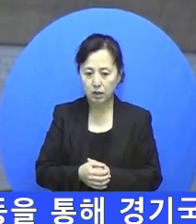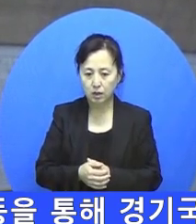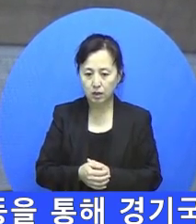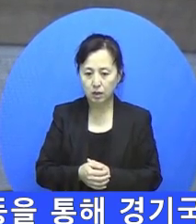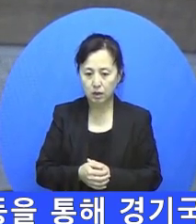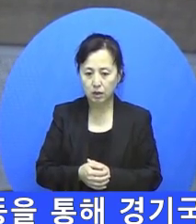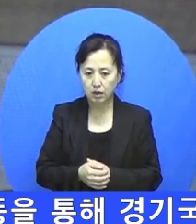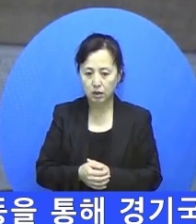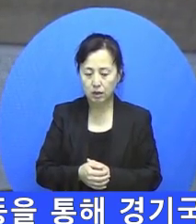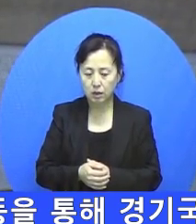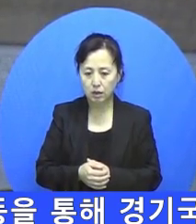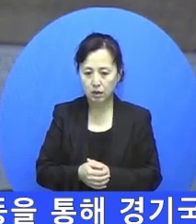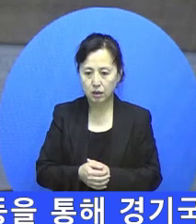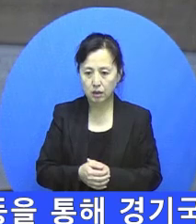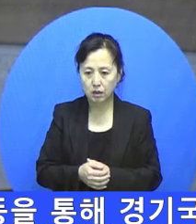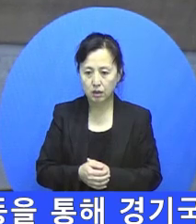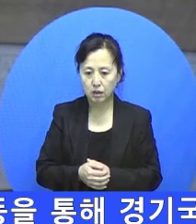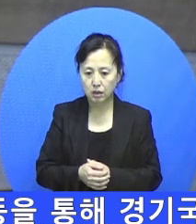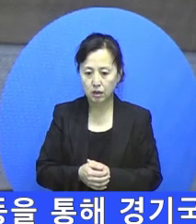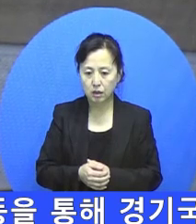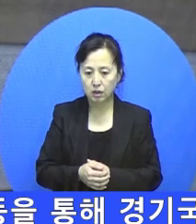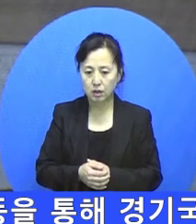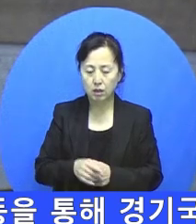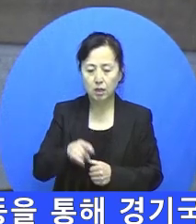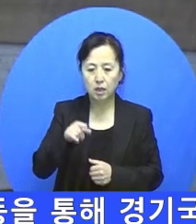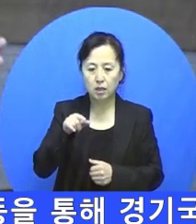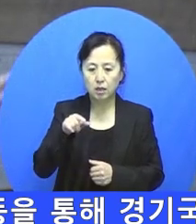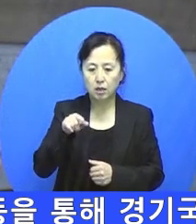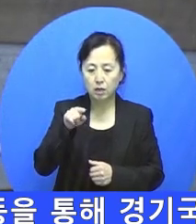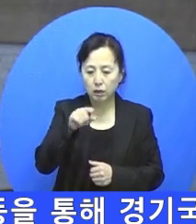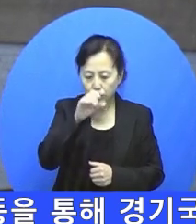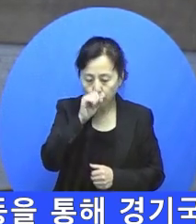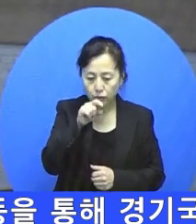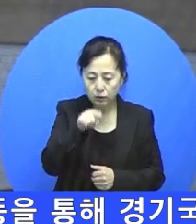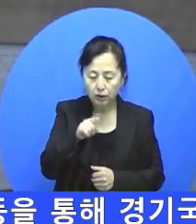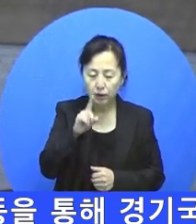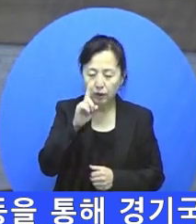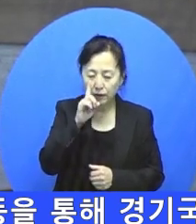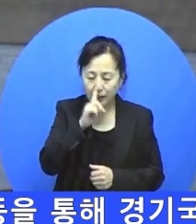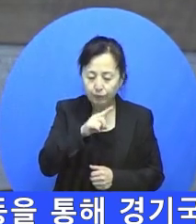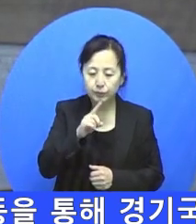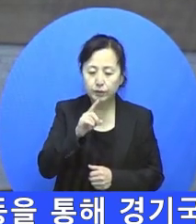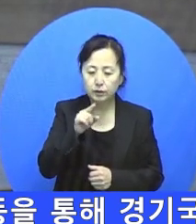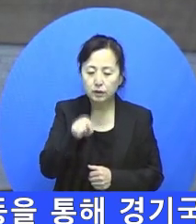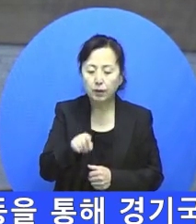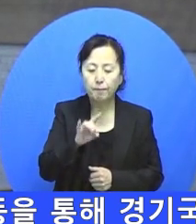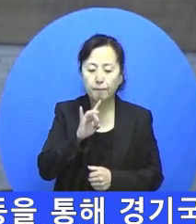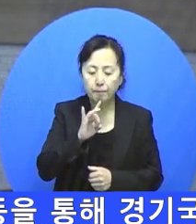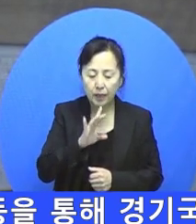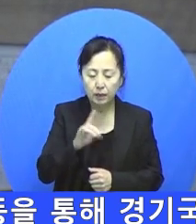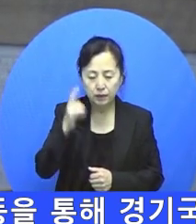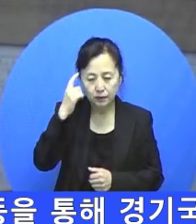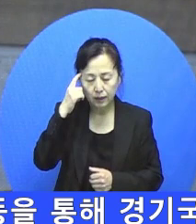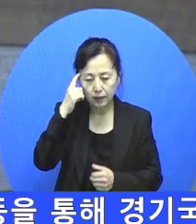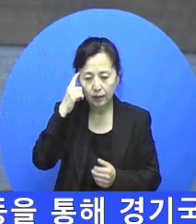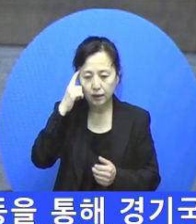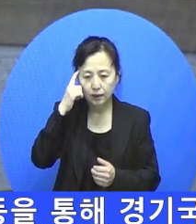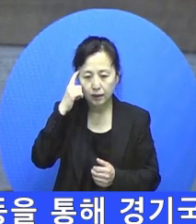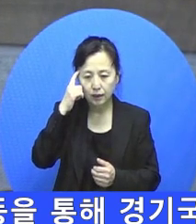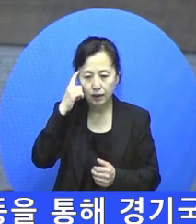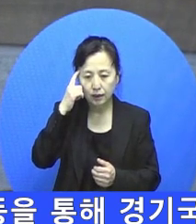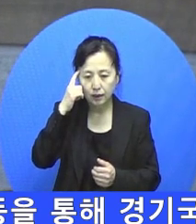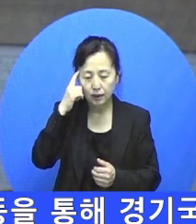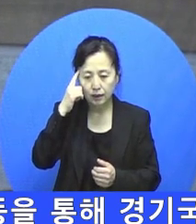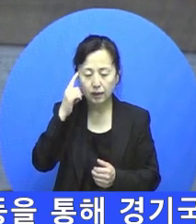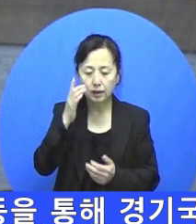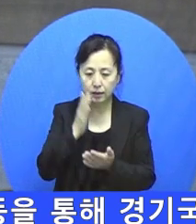있기 때문에 그렇지 않을 수도 있습니다. 좋은 점도 있습니다. 또 물론 소음이나 몇 가지 분야에서는 불편한